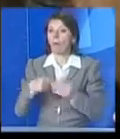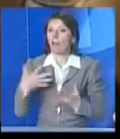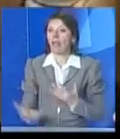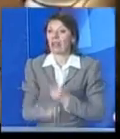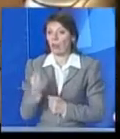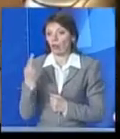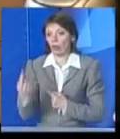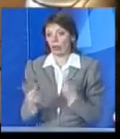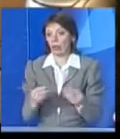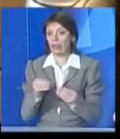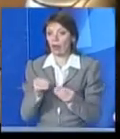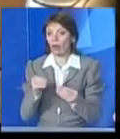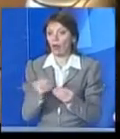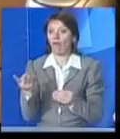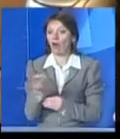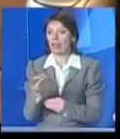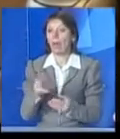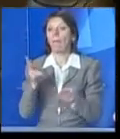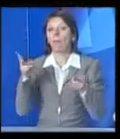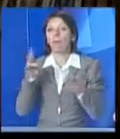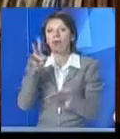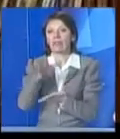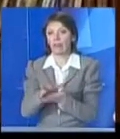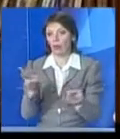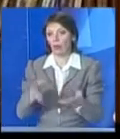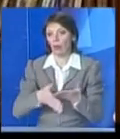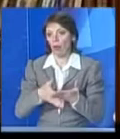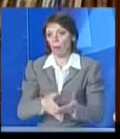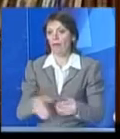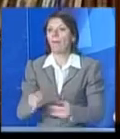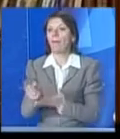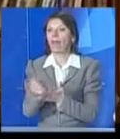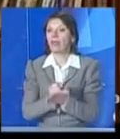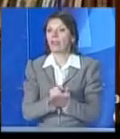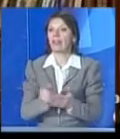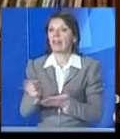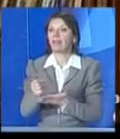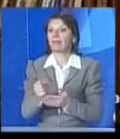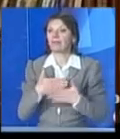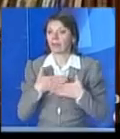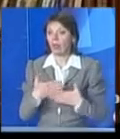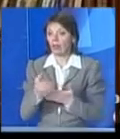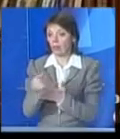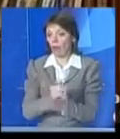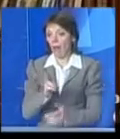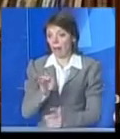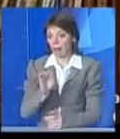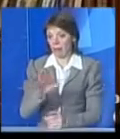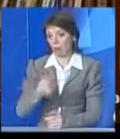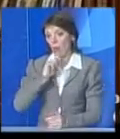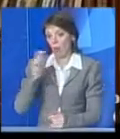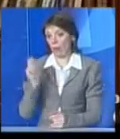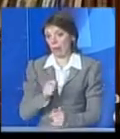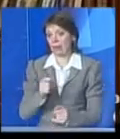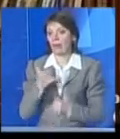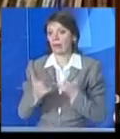все одно вони так само постійно потребують допомоги. Міжнародний благодійний фонд «Карітас України» виконує проект